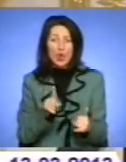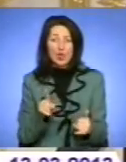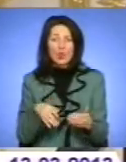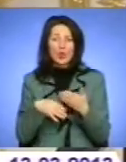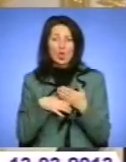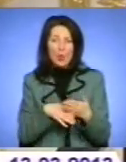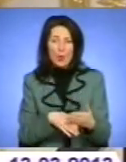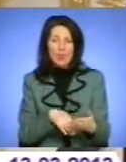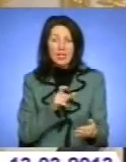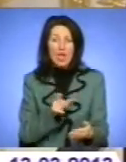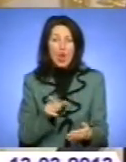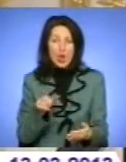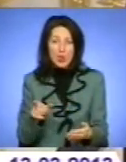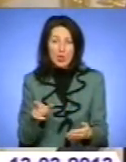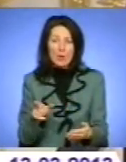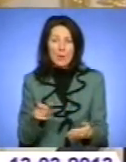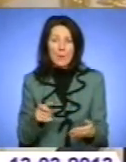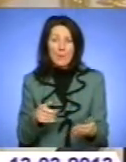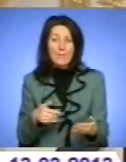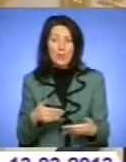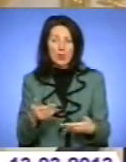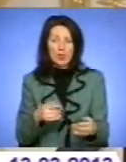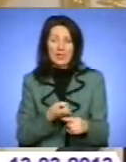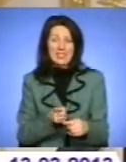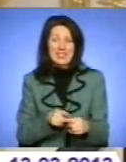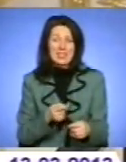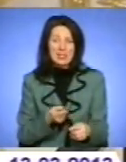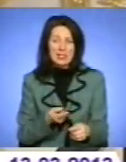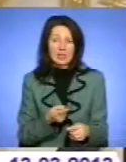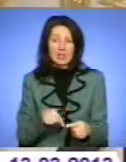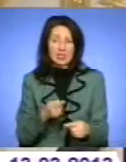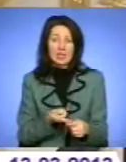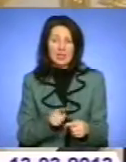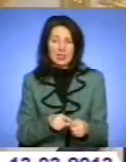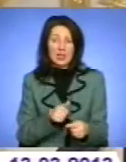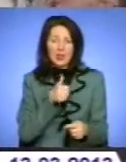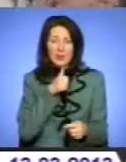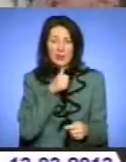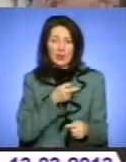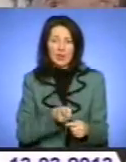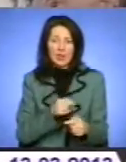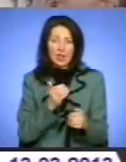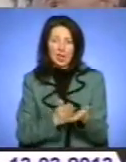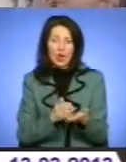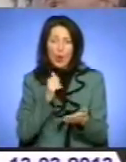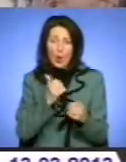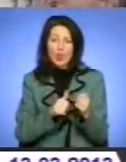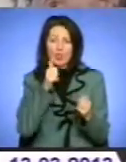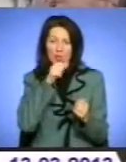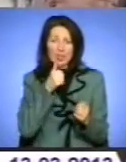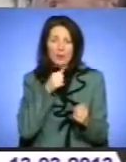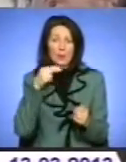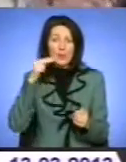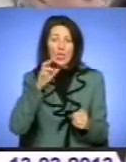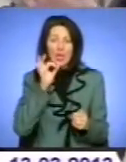допомогти людям пройти через цей іспит, який вони проходять щорічно. Президент наголошує, бути готовим